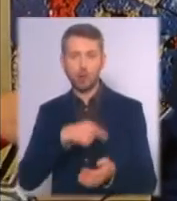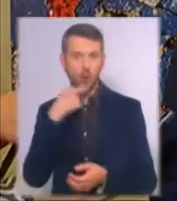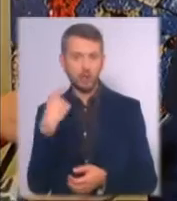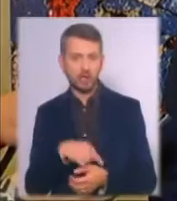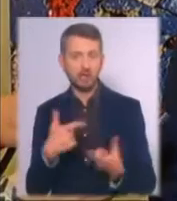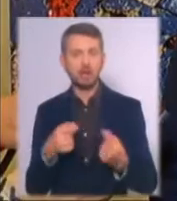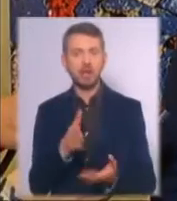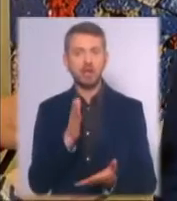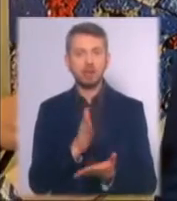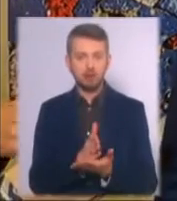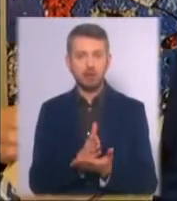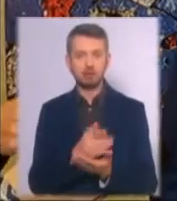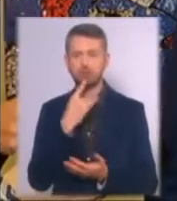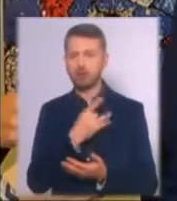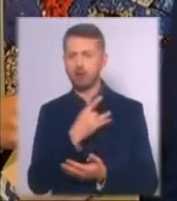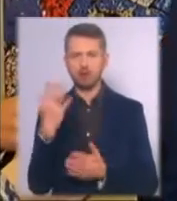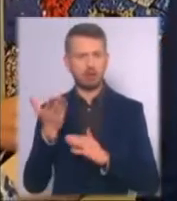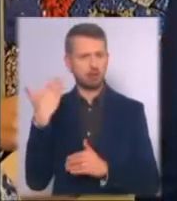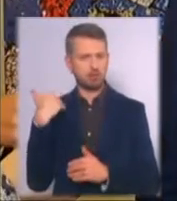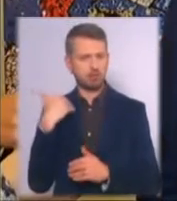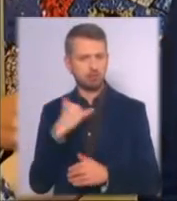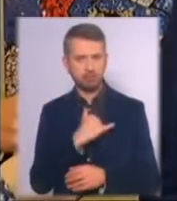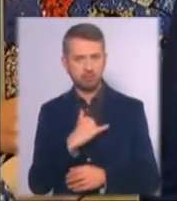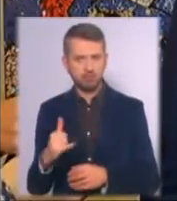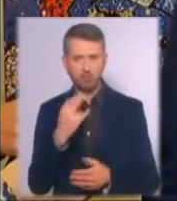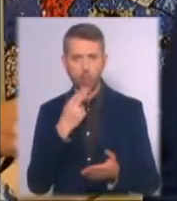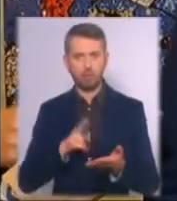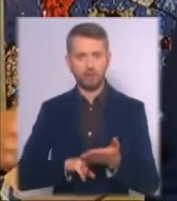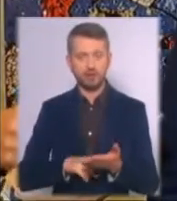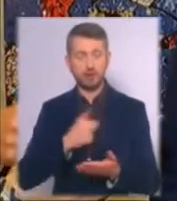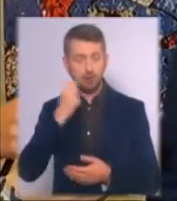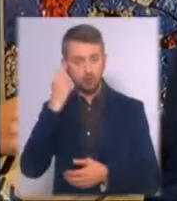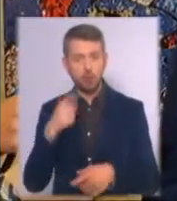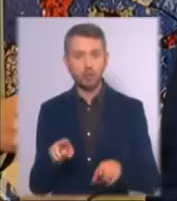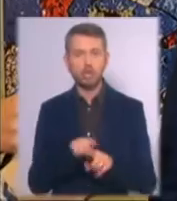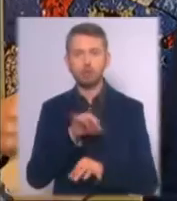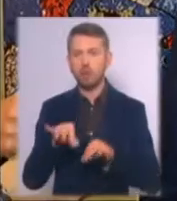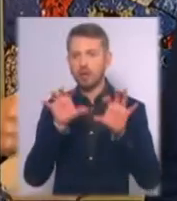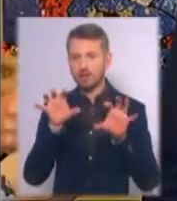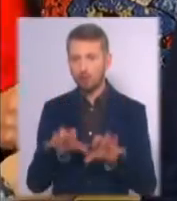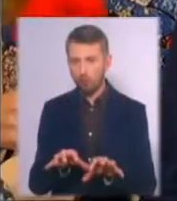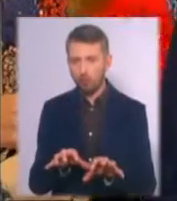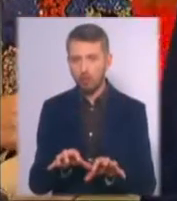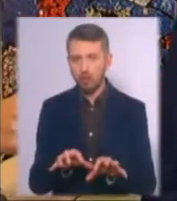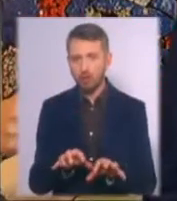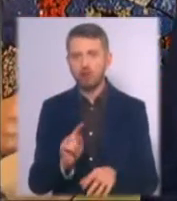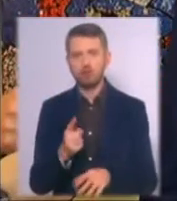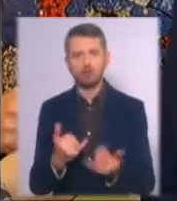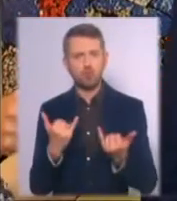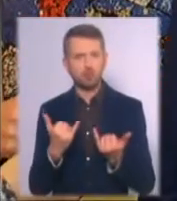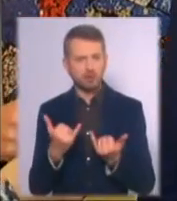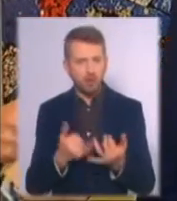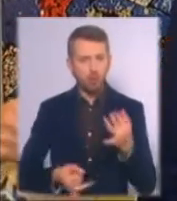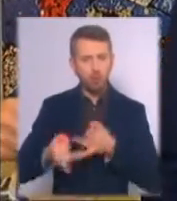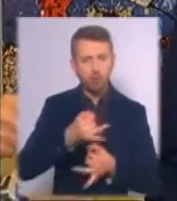де є інститут радянської прописки. Тому я думаю, що такі проект закону або така ініціатива, чомусь зараз вона мусується в